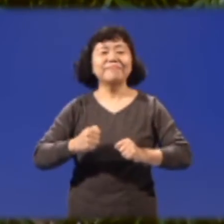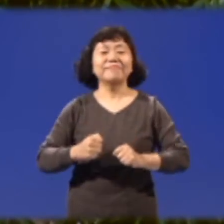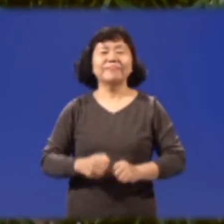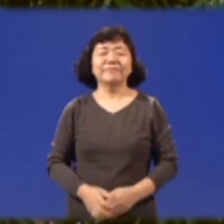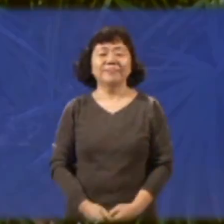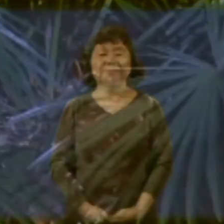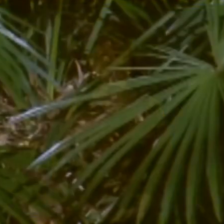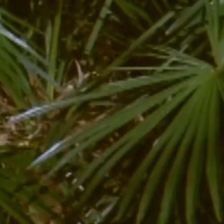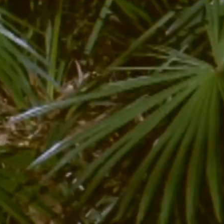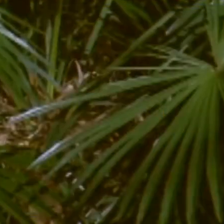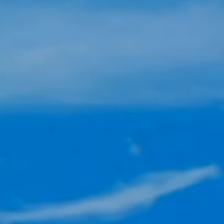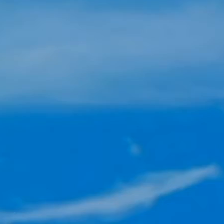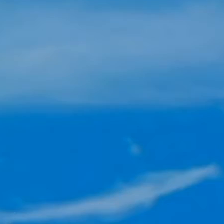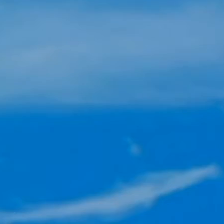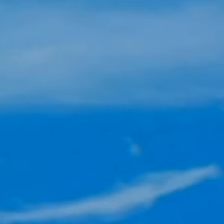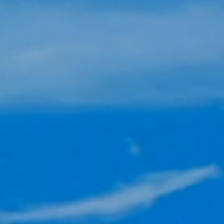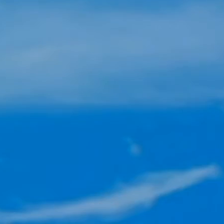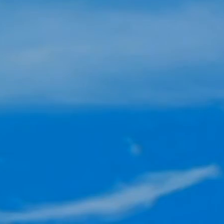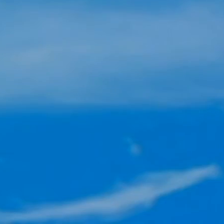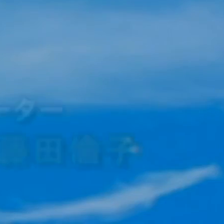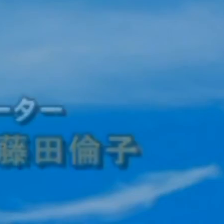ね。